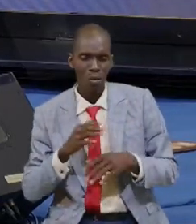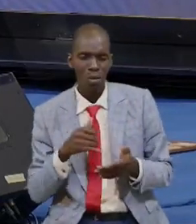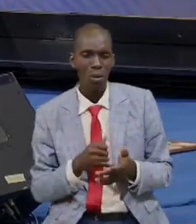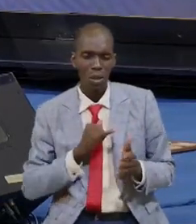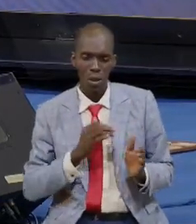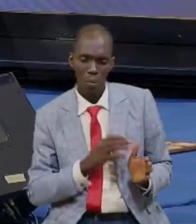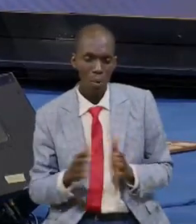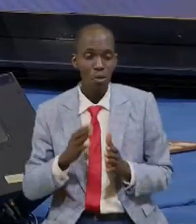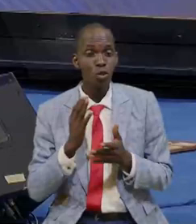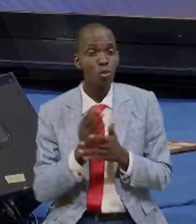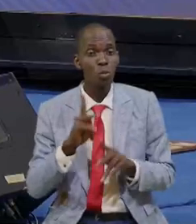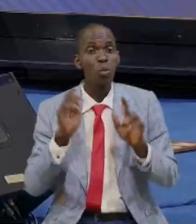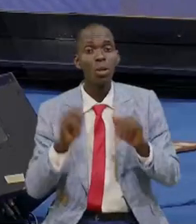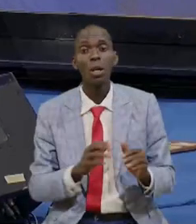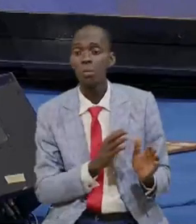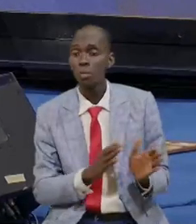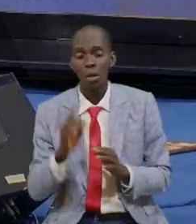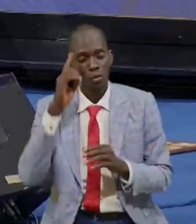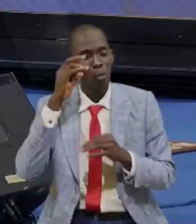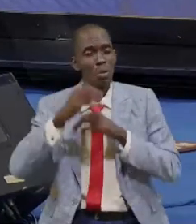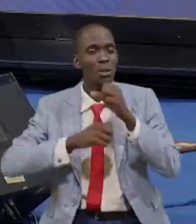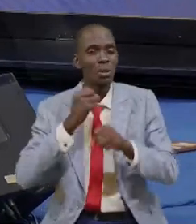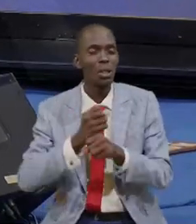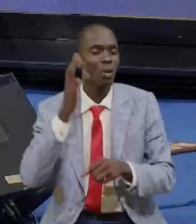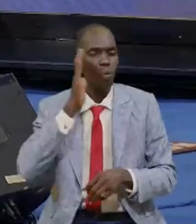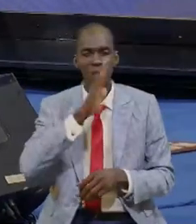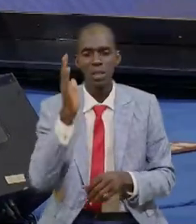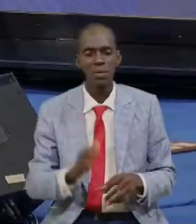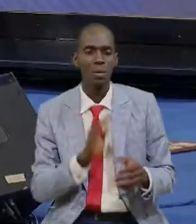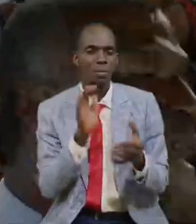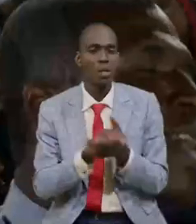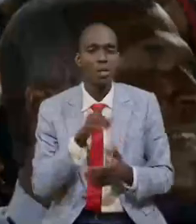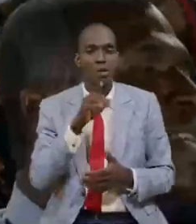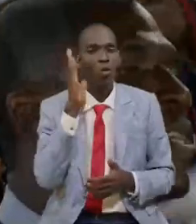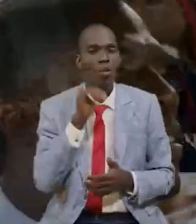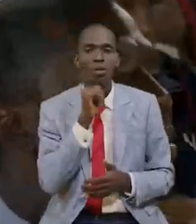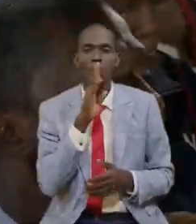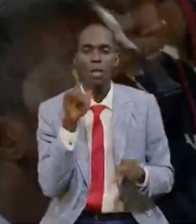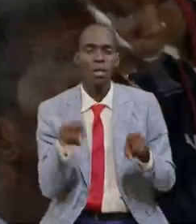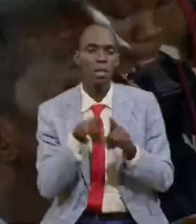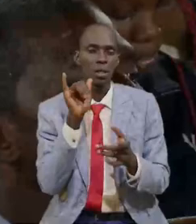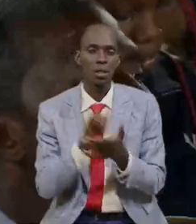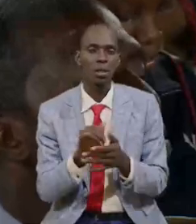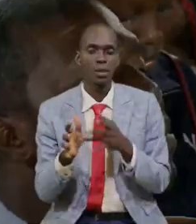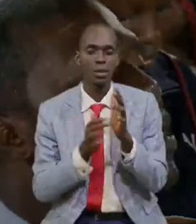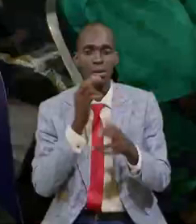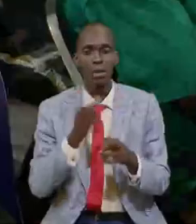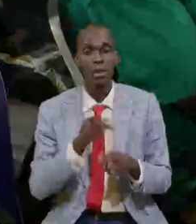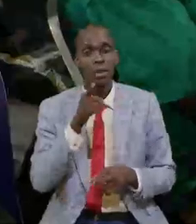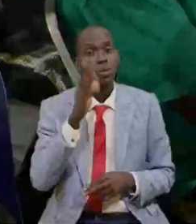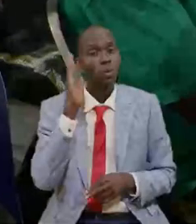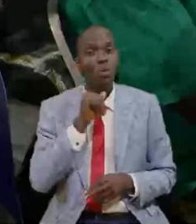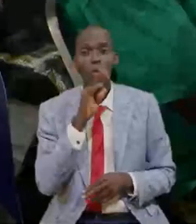pensent, planifient pour des années et ne se sont jamais mariés. Vous ne serez pas pareil. Je dis, vous ne serez pas